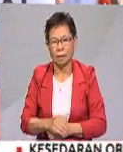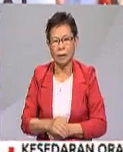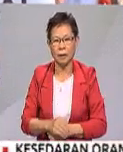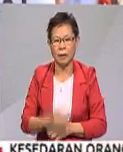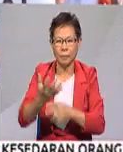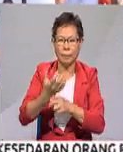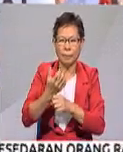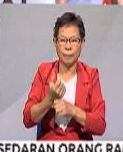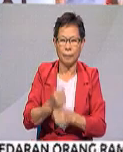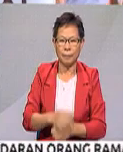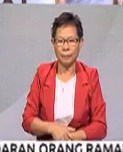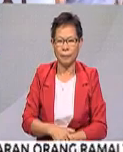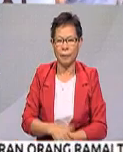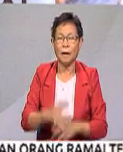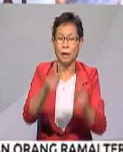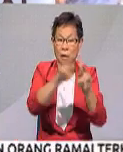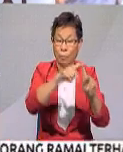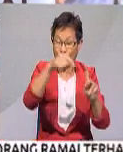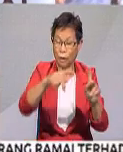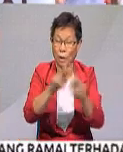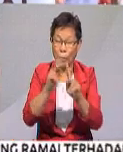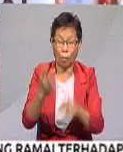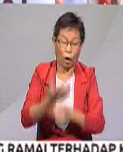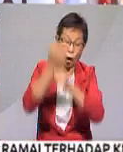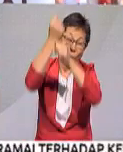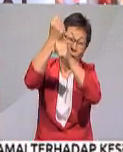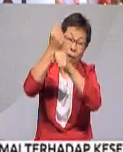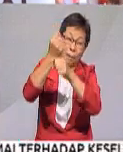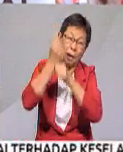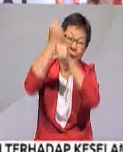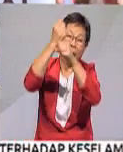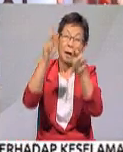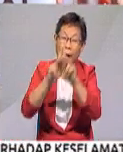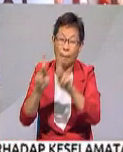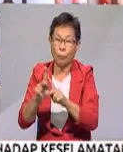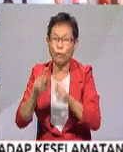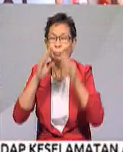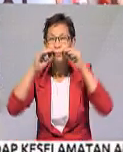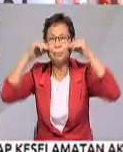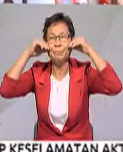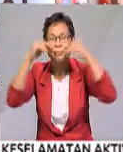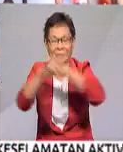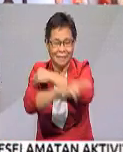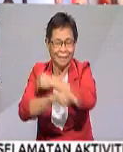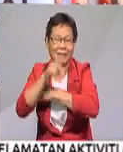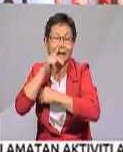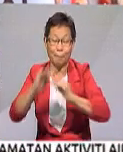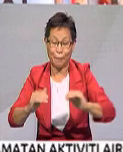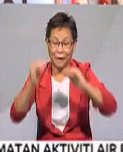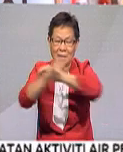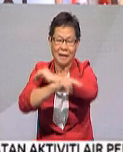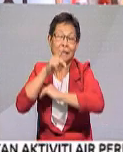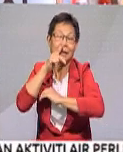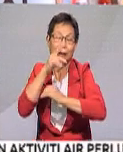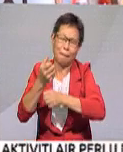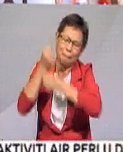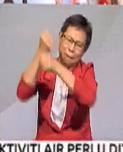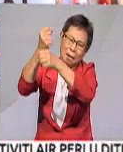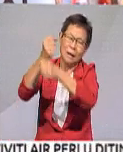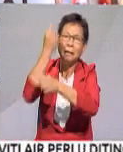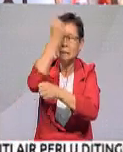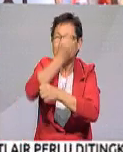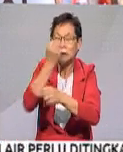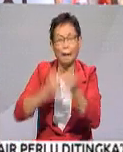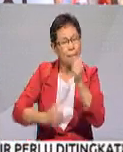memenangi antara kampung yang keceriaan di peringkat negeri Kedah. Ya, peringkat negeri Kedah. So sikap